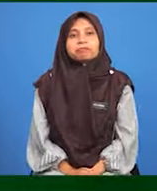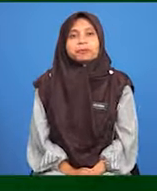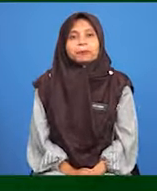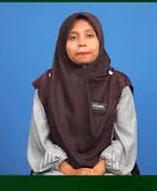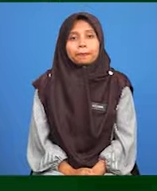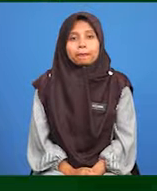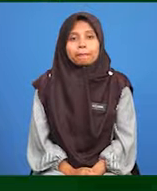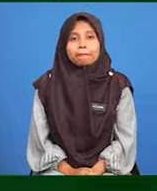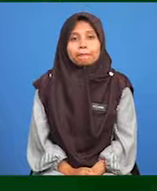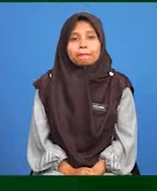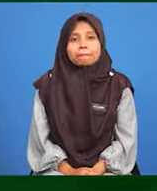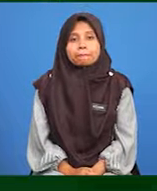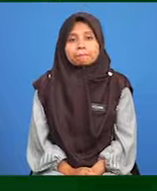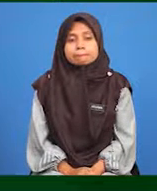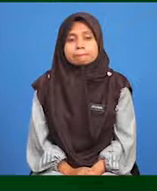Hai